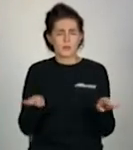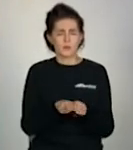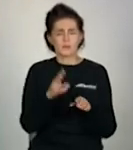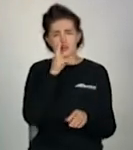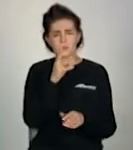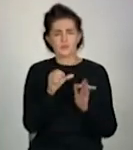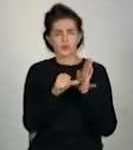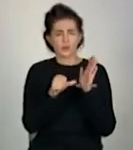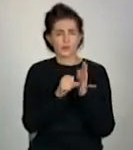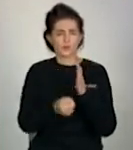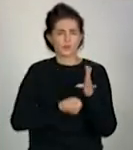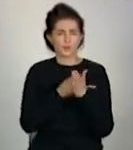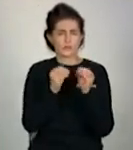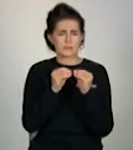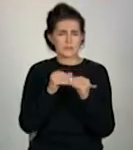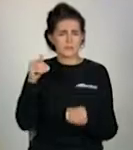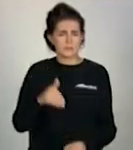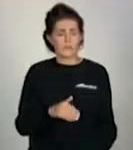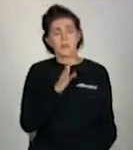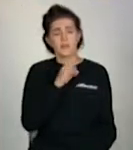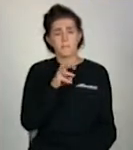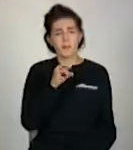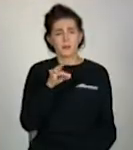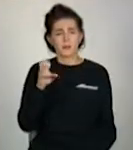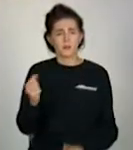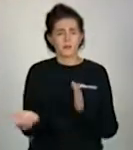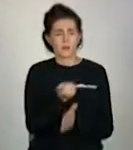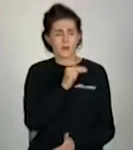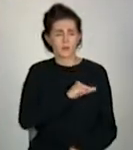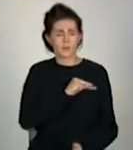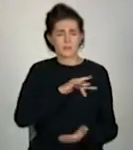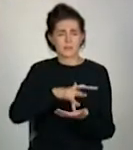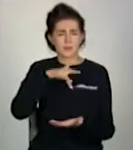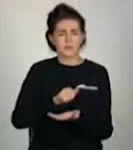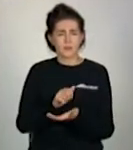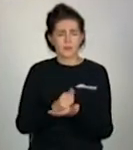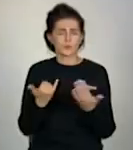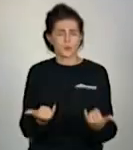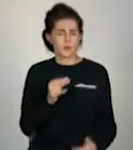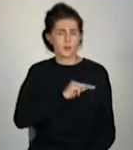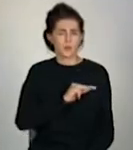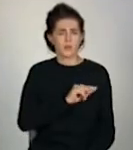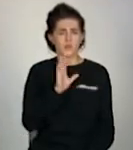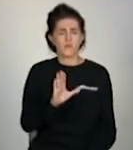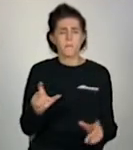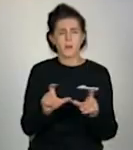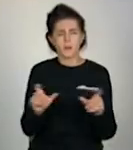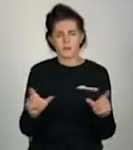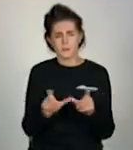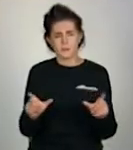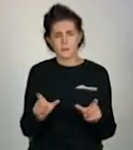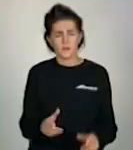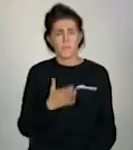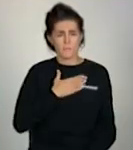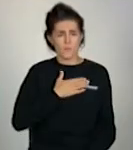6 до 10 тисяч. Пані Марина знайшла роботу через центр зайнятості. Нині працює в магазині. Іменно нашого віку тяжело